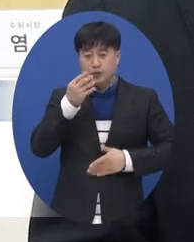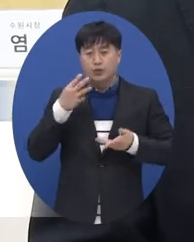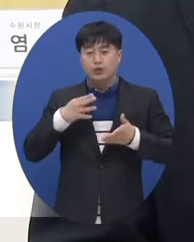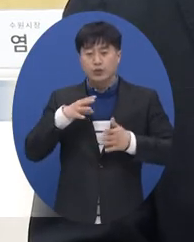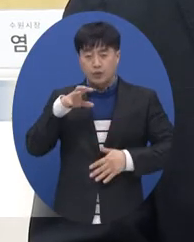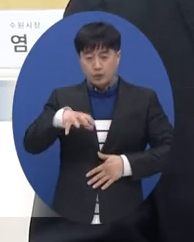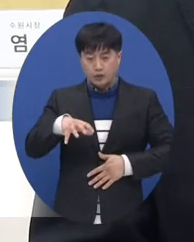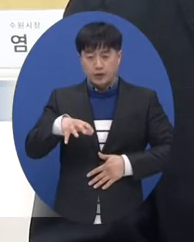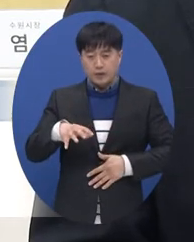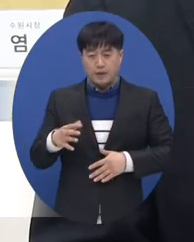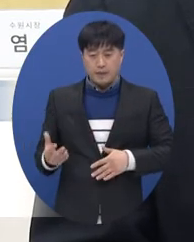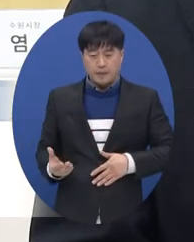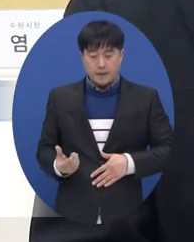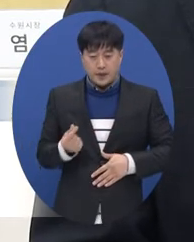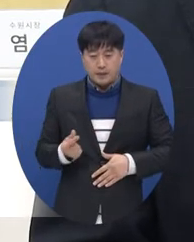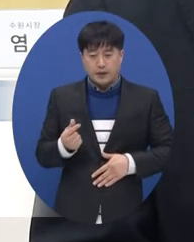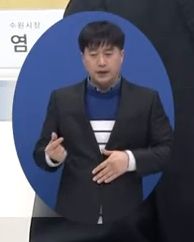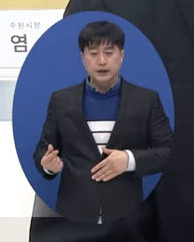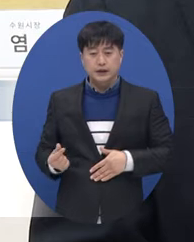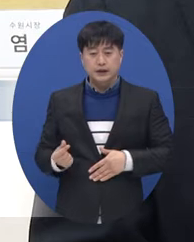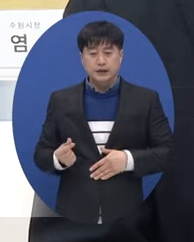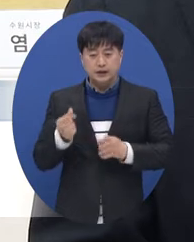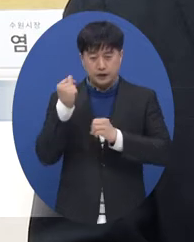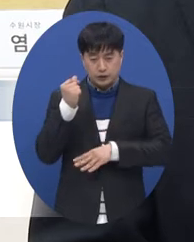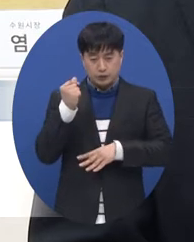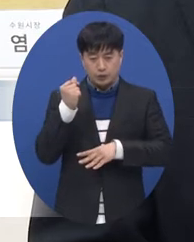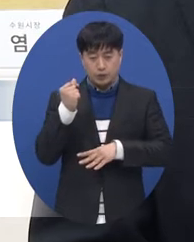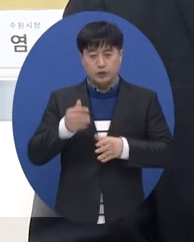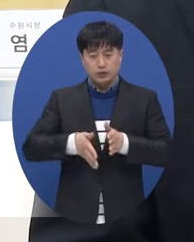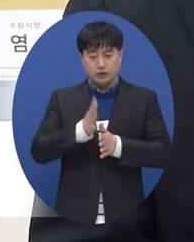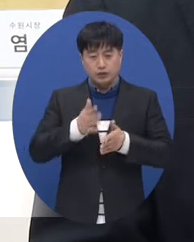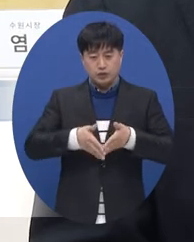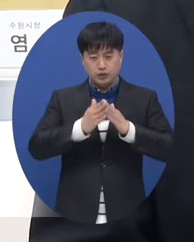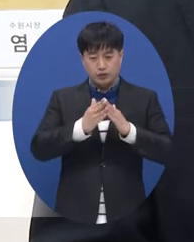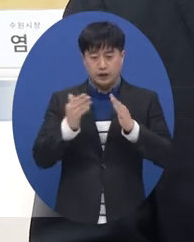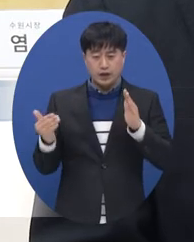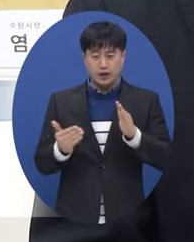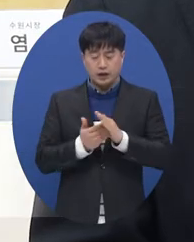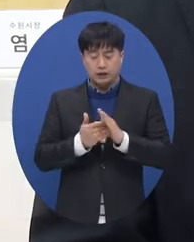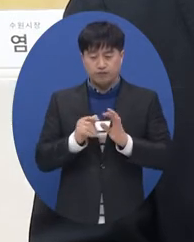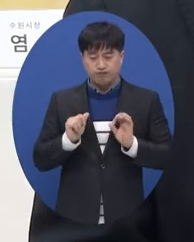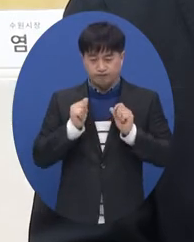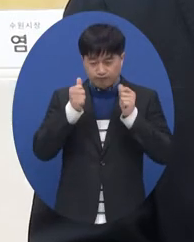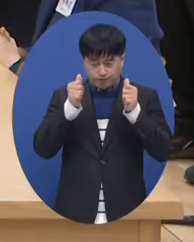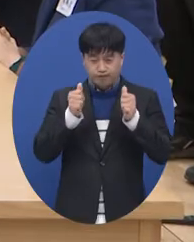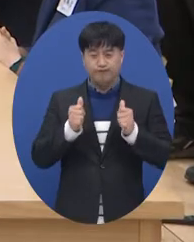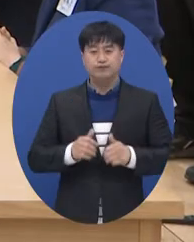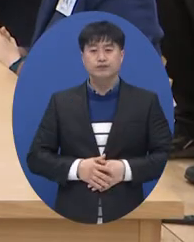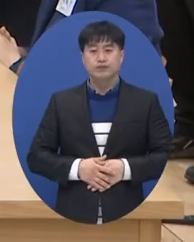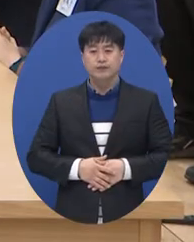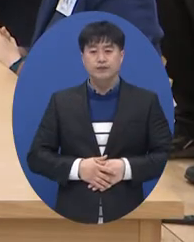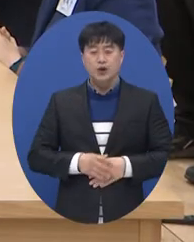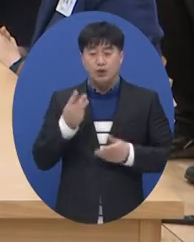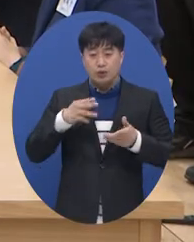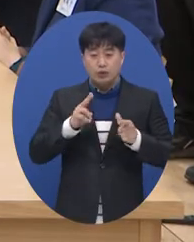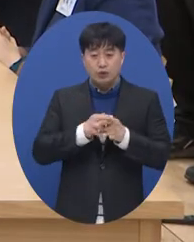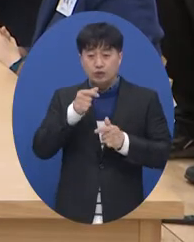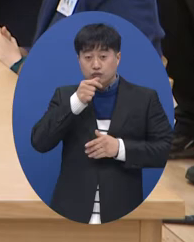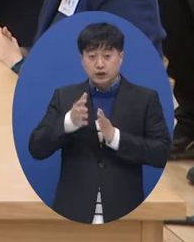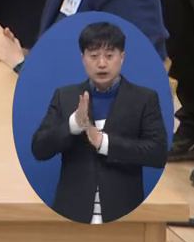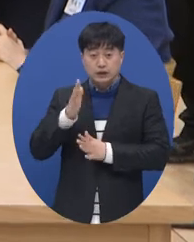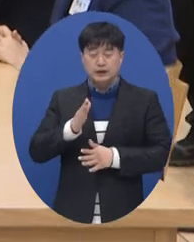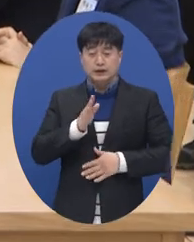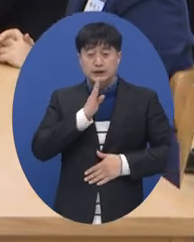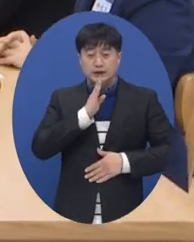우리 도에서도 최대한 신속하게 교통 기반 시설이 갖춰질 수 있도록 최선을 다하도록 하겠고. 경기도와